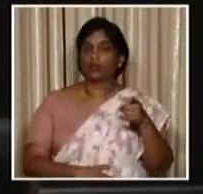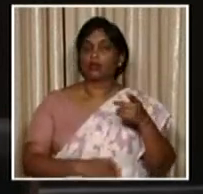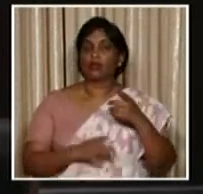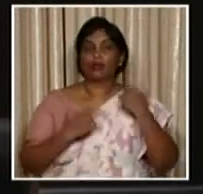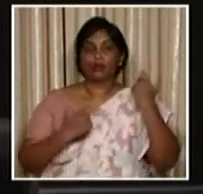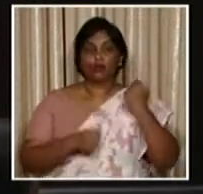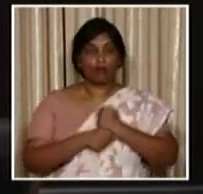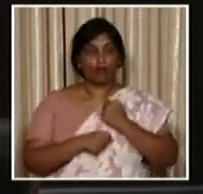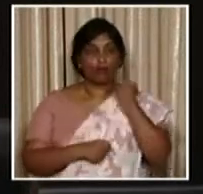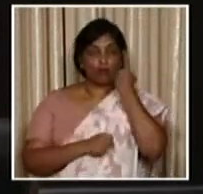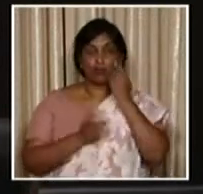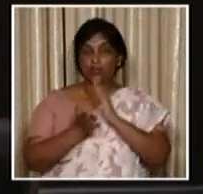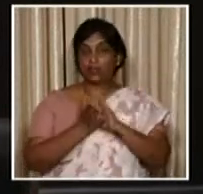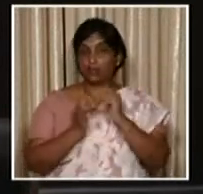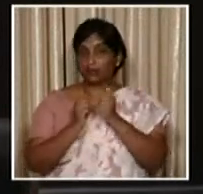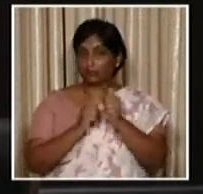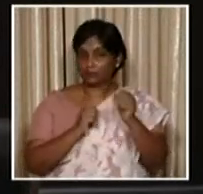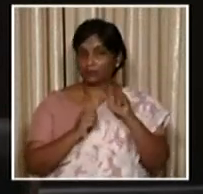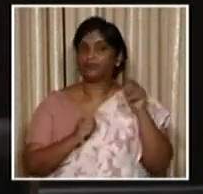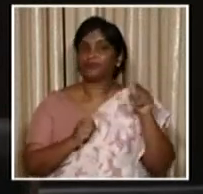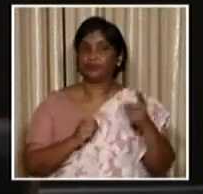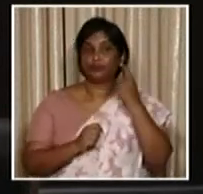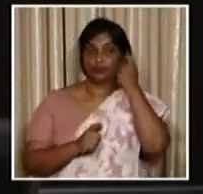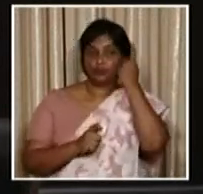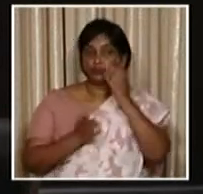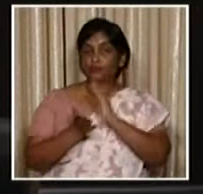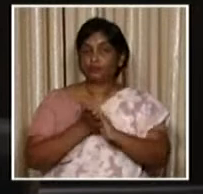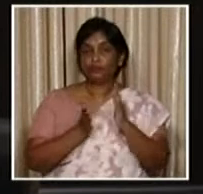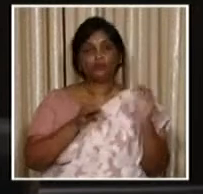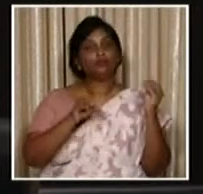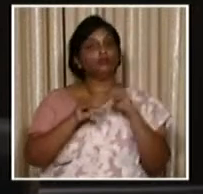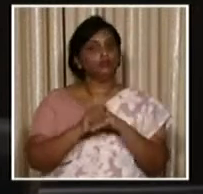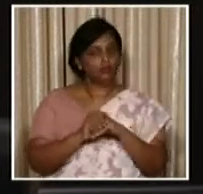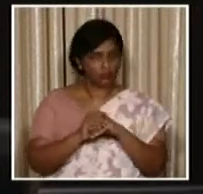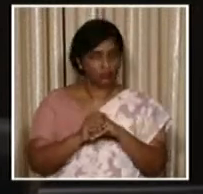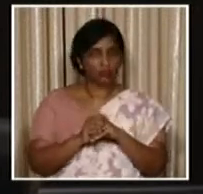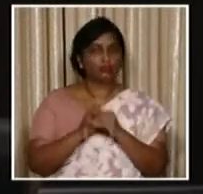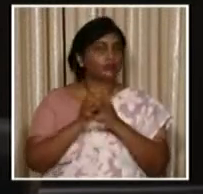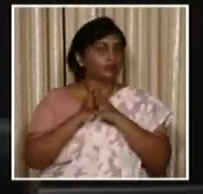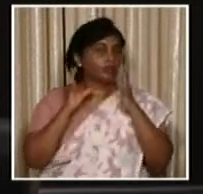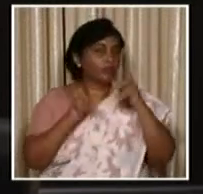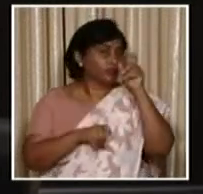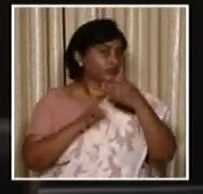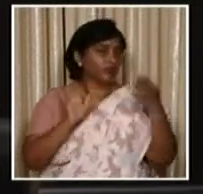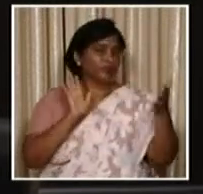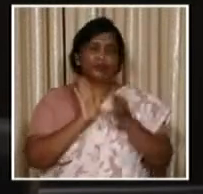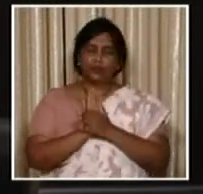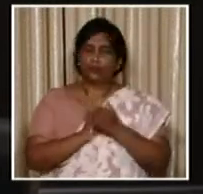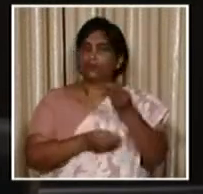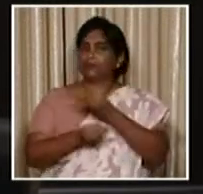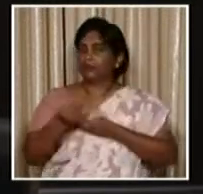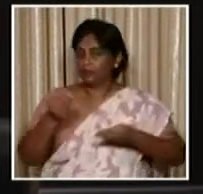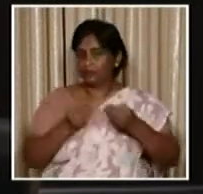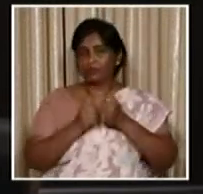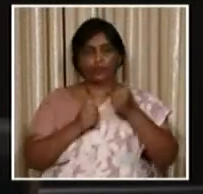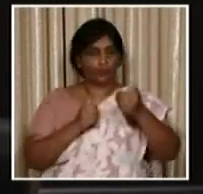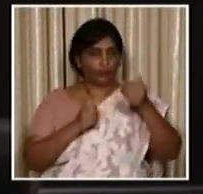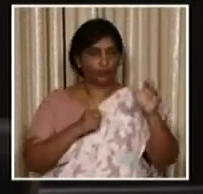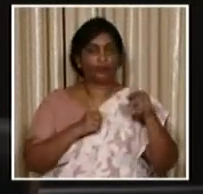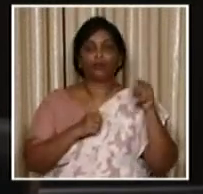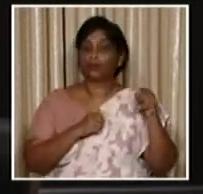රාජ්‍ය බුද්ධි සේවා කටයුතු කරද්දී මේ බුද්ධි සේවා වලට සම්බන්ධ වෙච්ච ගොඩක් අය එක්ක ඒ ගනුදෙනුව ඉදිරියට